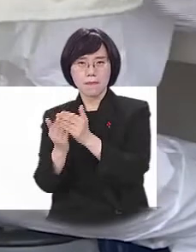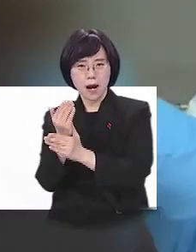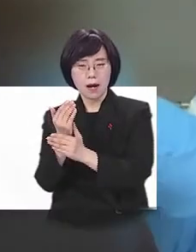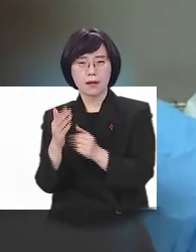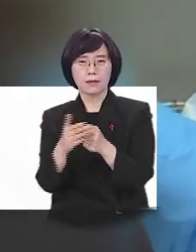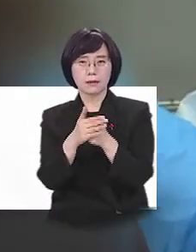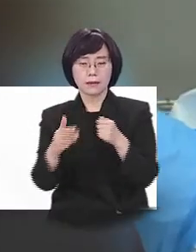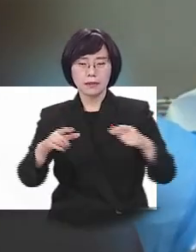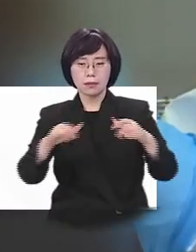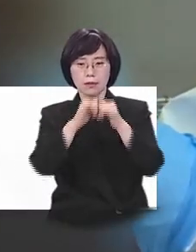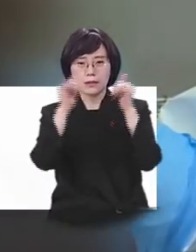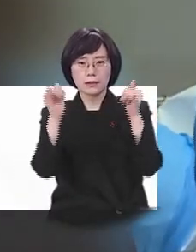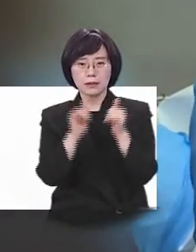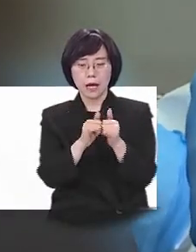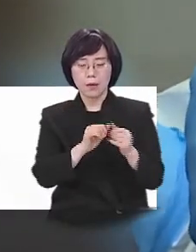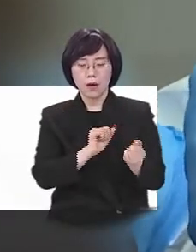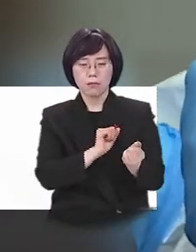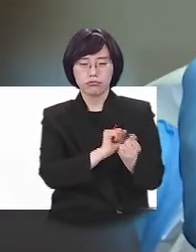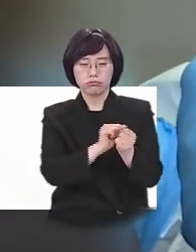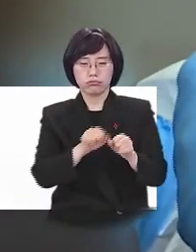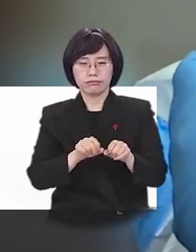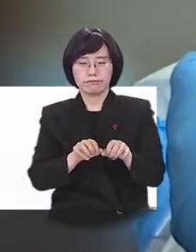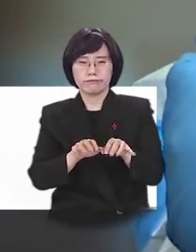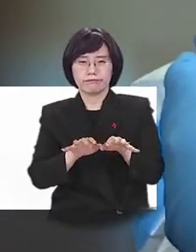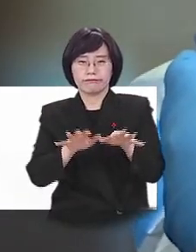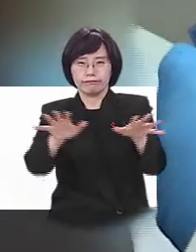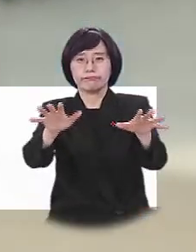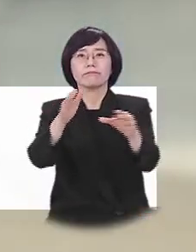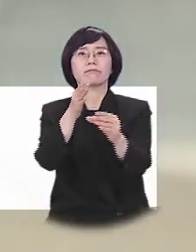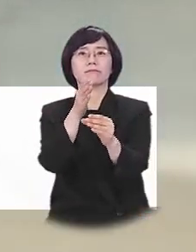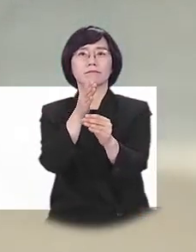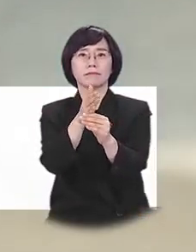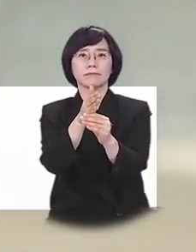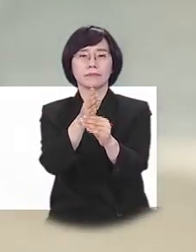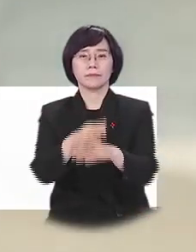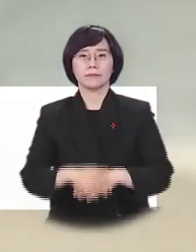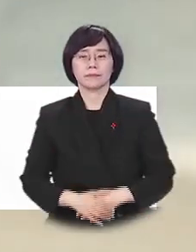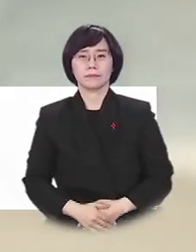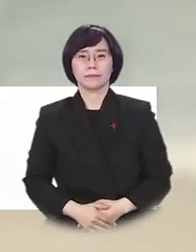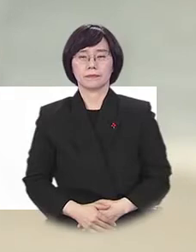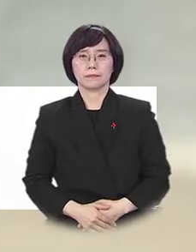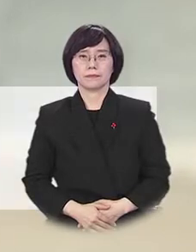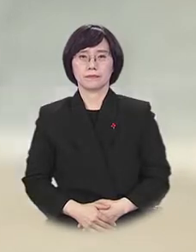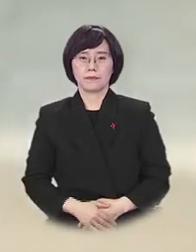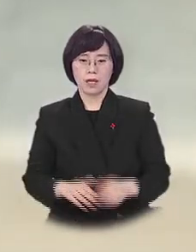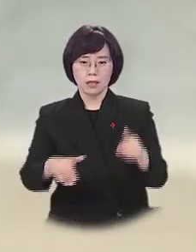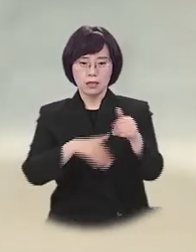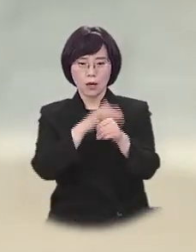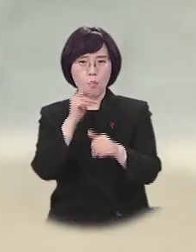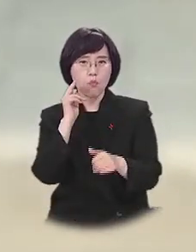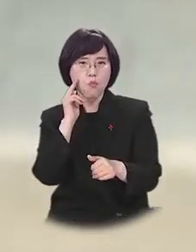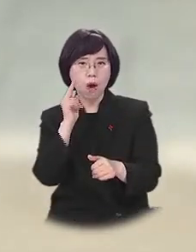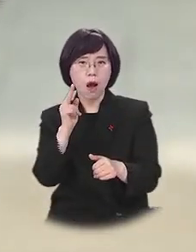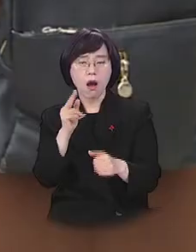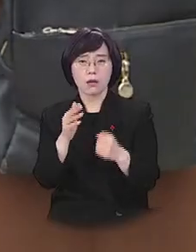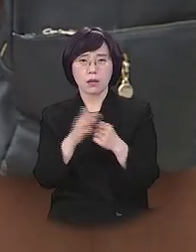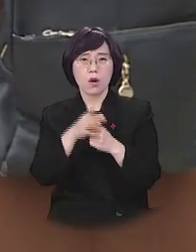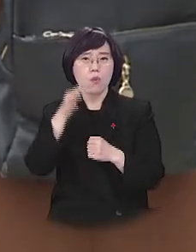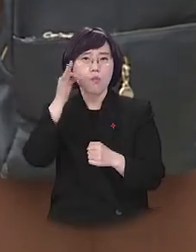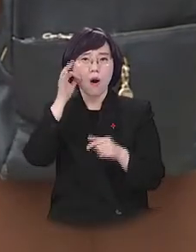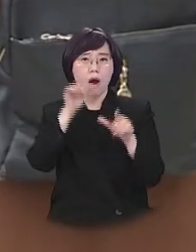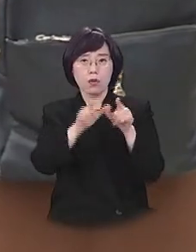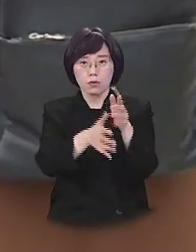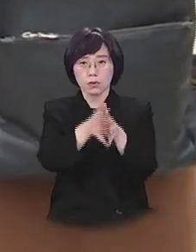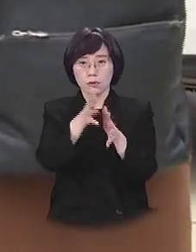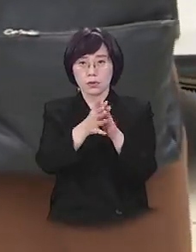잇따라 지역사회 전파가 전방위로 확산되고 있습니다. 이처럼 상황이 심각해지자 포항과